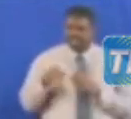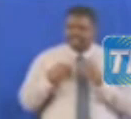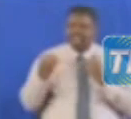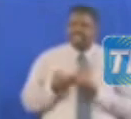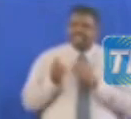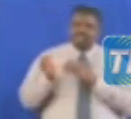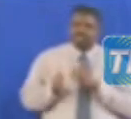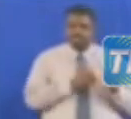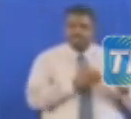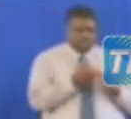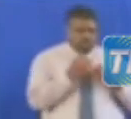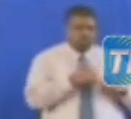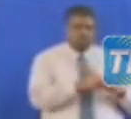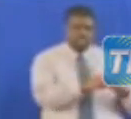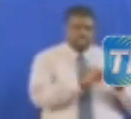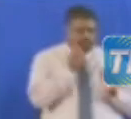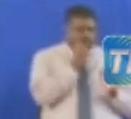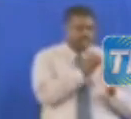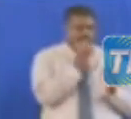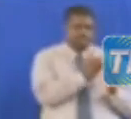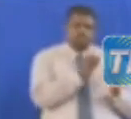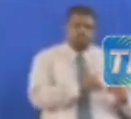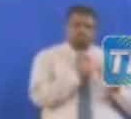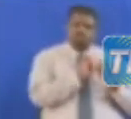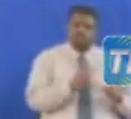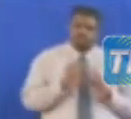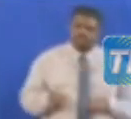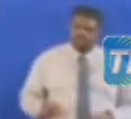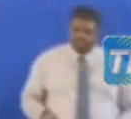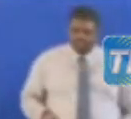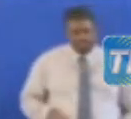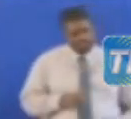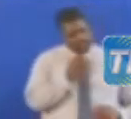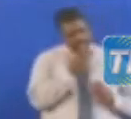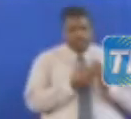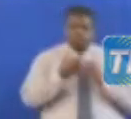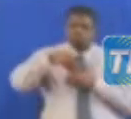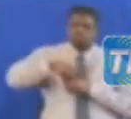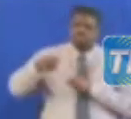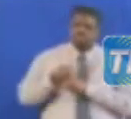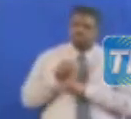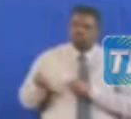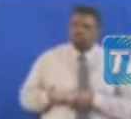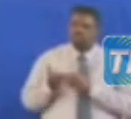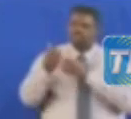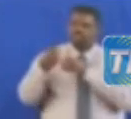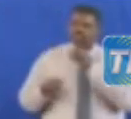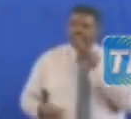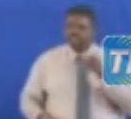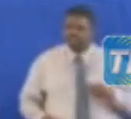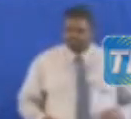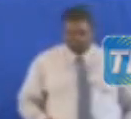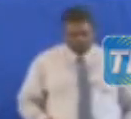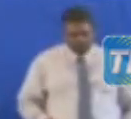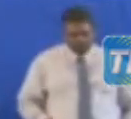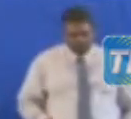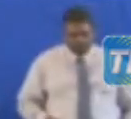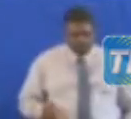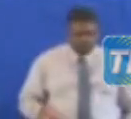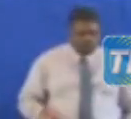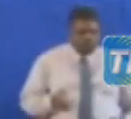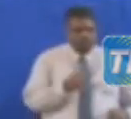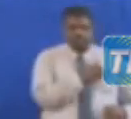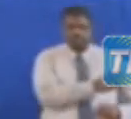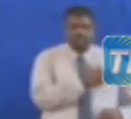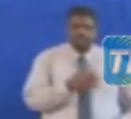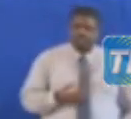taasisi zimepanga kutekeleza malengo mbalimbali, na malengo hayo yanajumuisha shughuli za maendeleo zifuatazo. Kwa upande